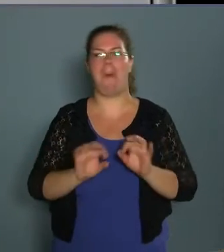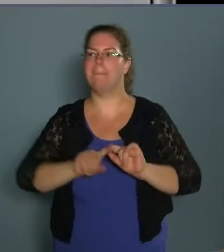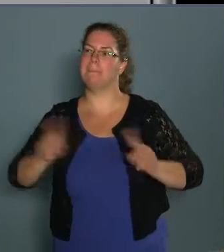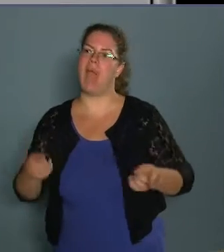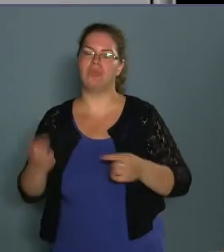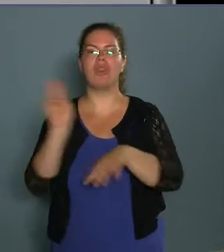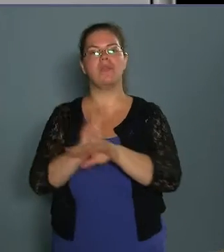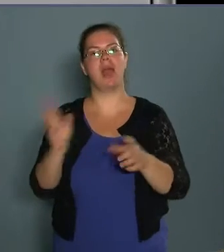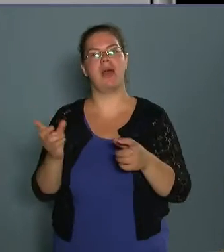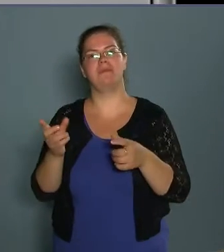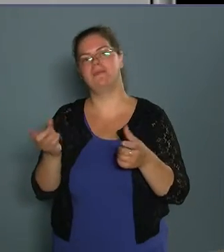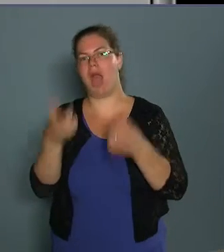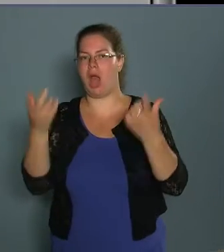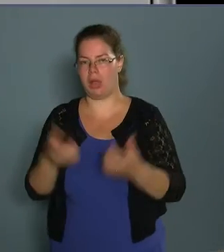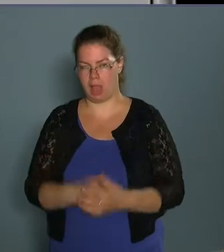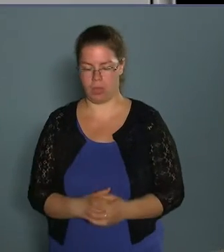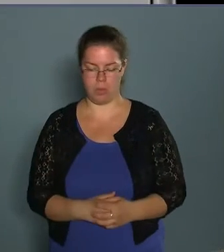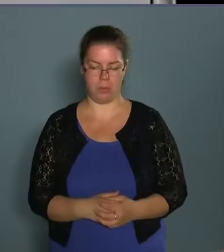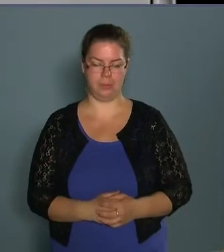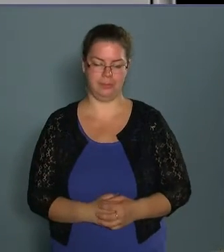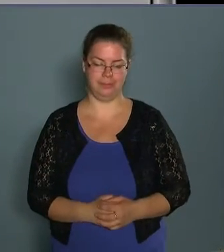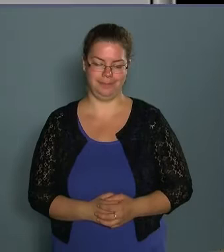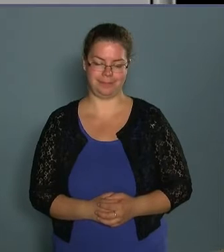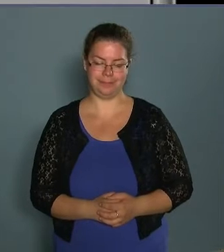a figyelemfelkeltővé tudnak válni.